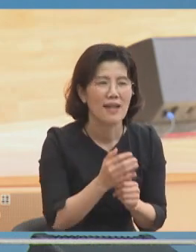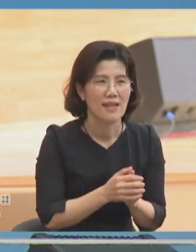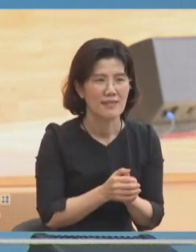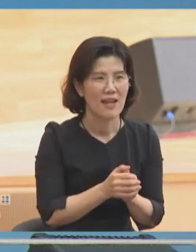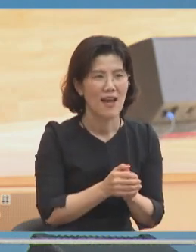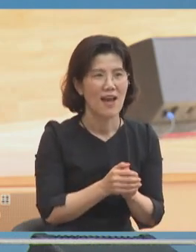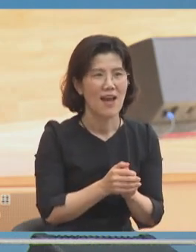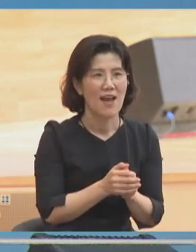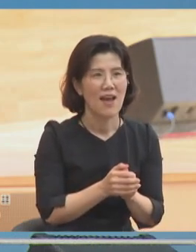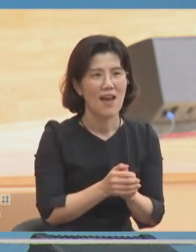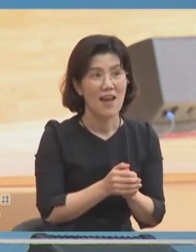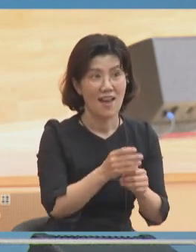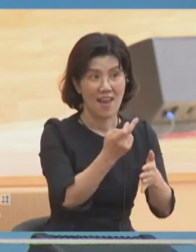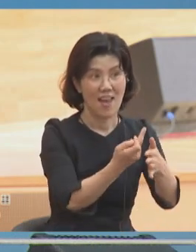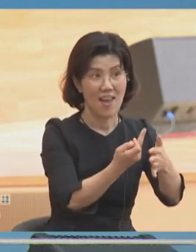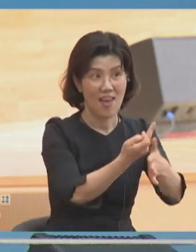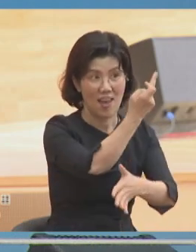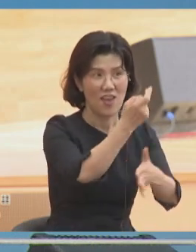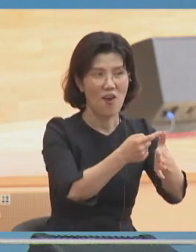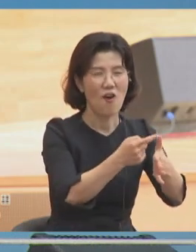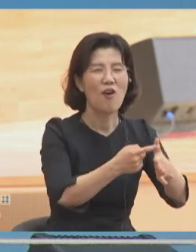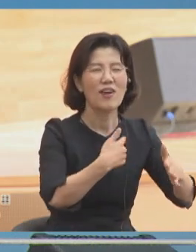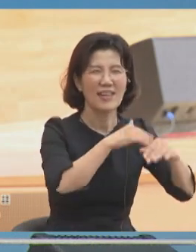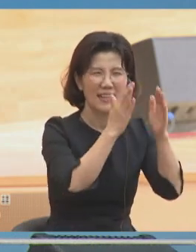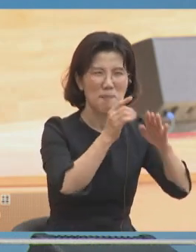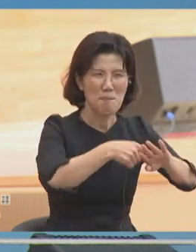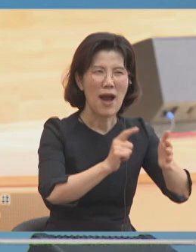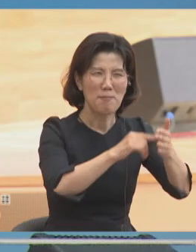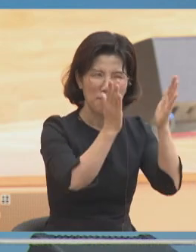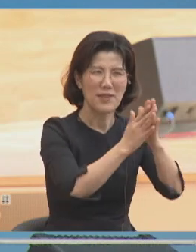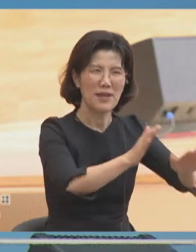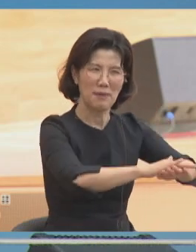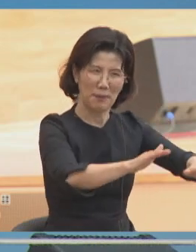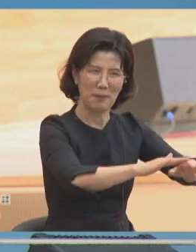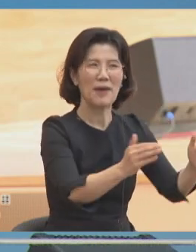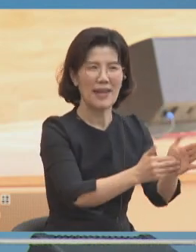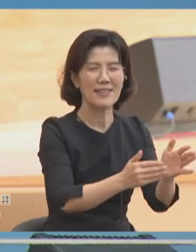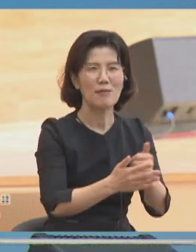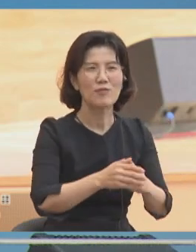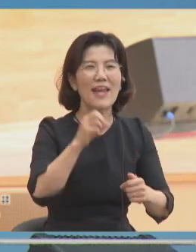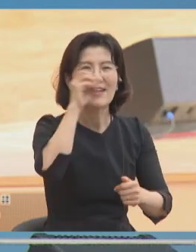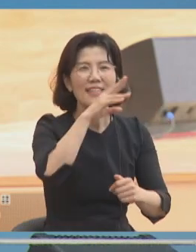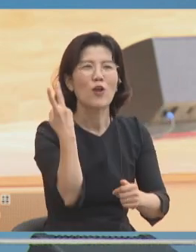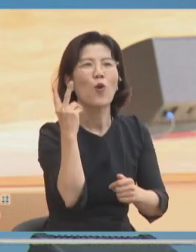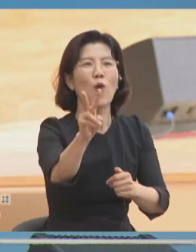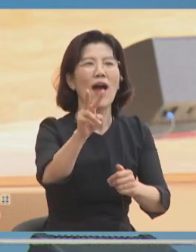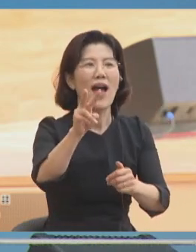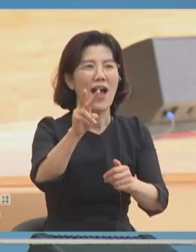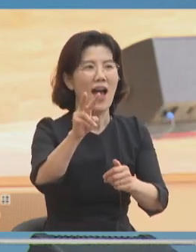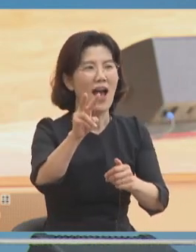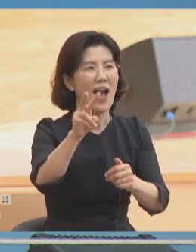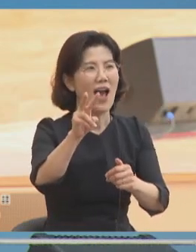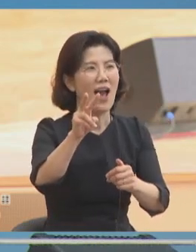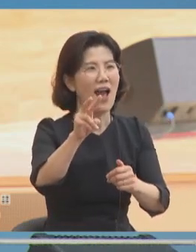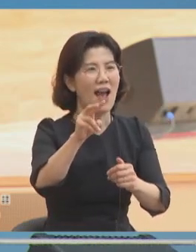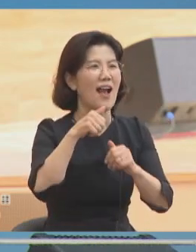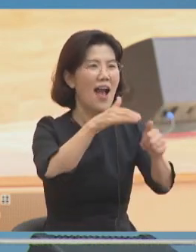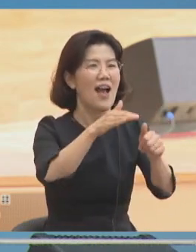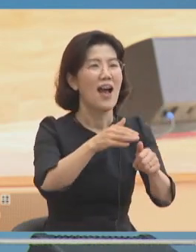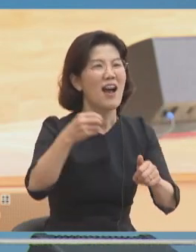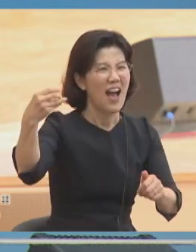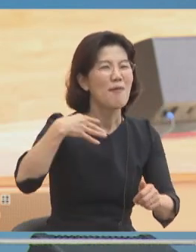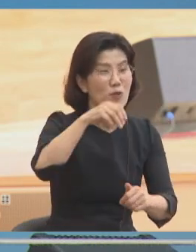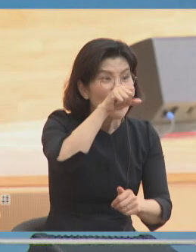형의 마음 다 이렇게 돌았으니 그냥 집에 가면 다 해결될 거야라고 말씀하시면 참